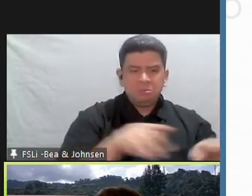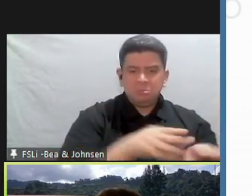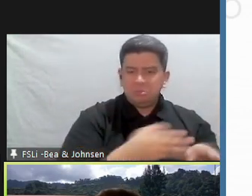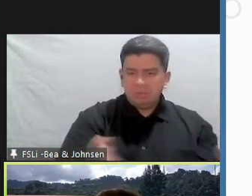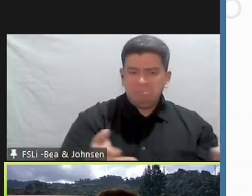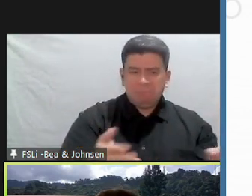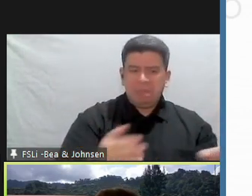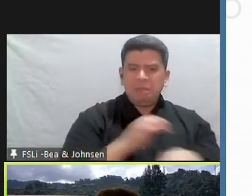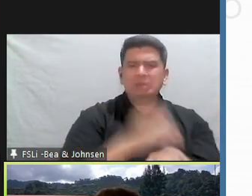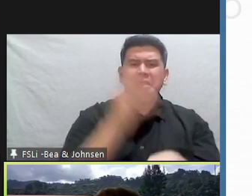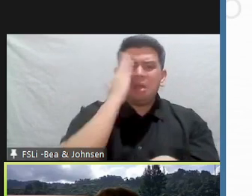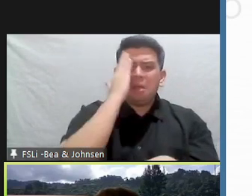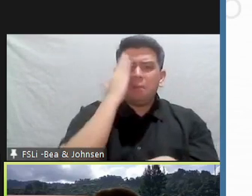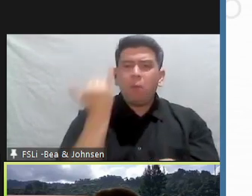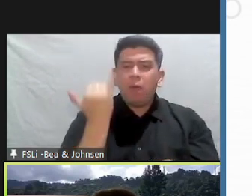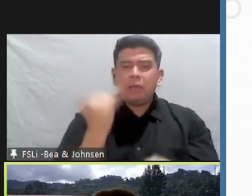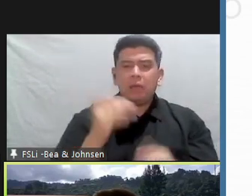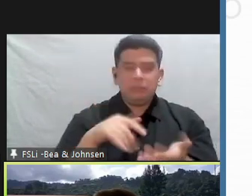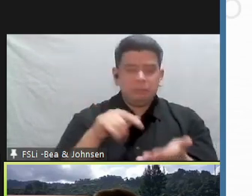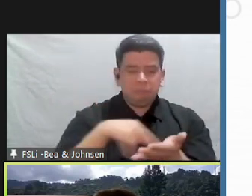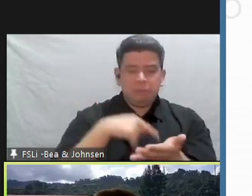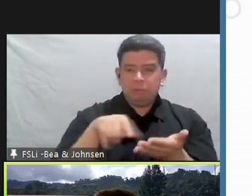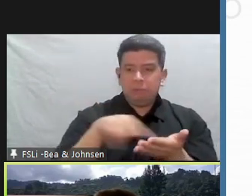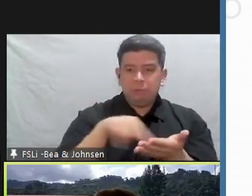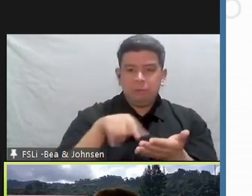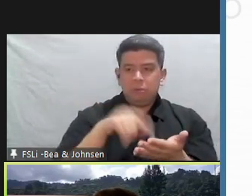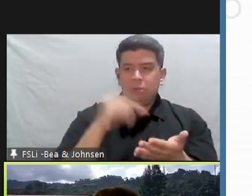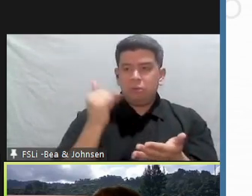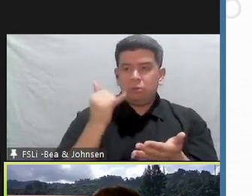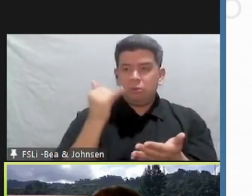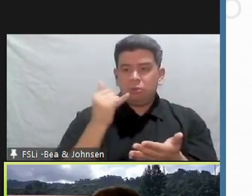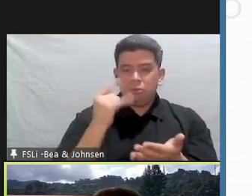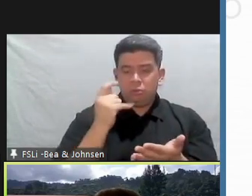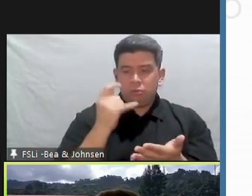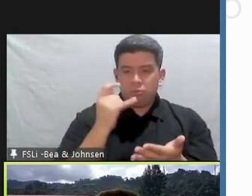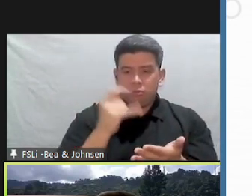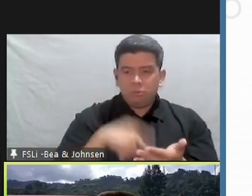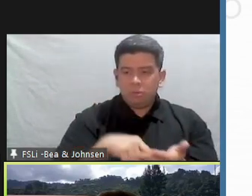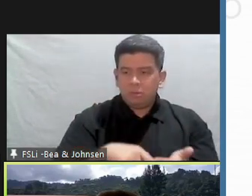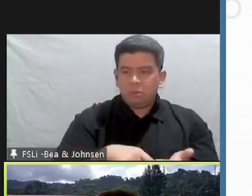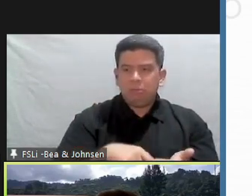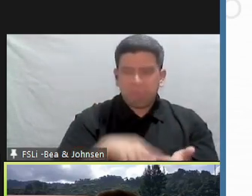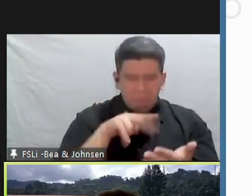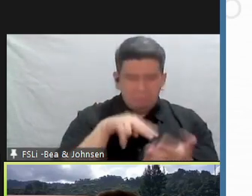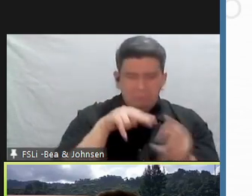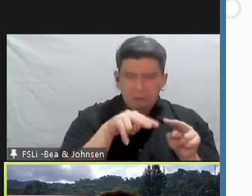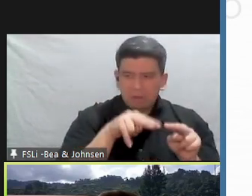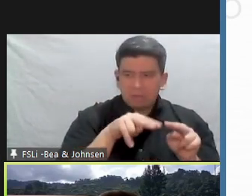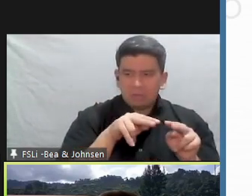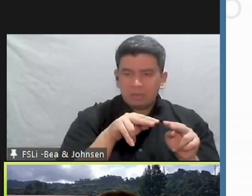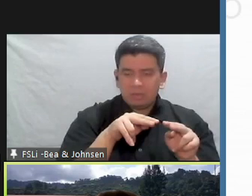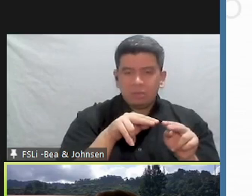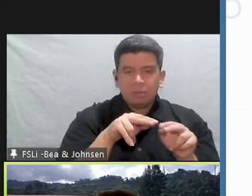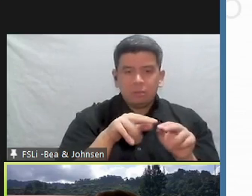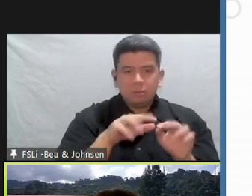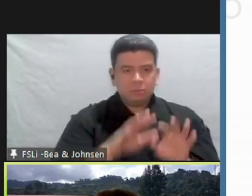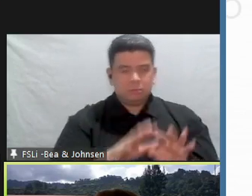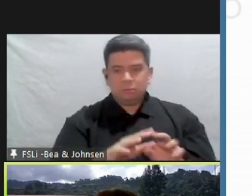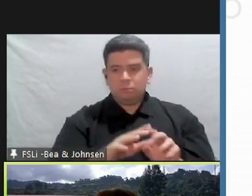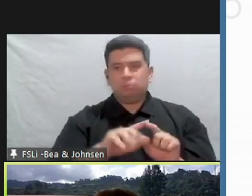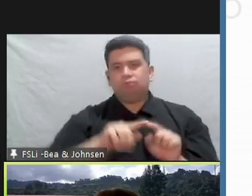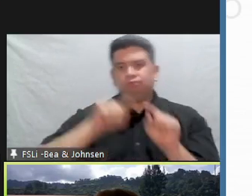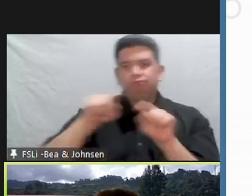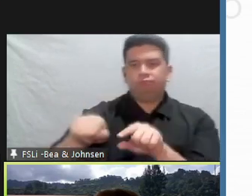L1 mapping, nakita nila na mother tongue pa rin ang alam ng mga bata. No? So,